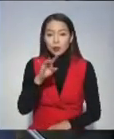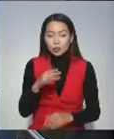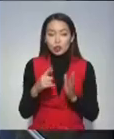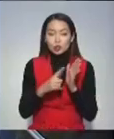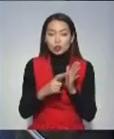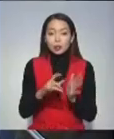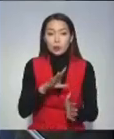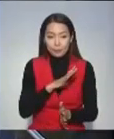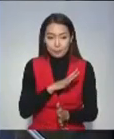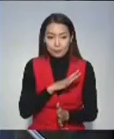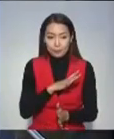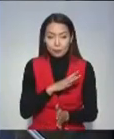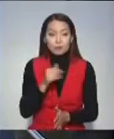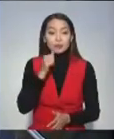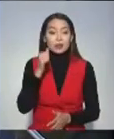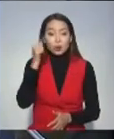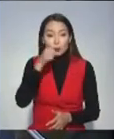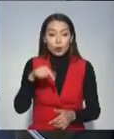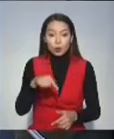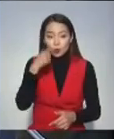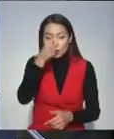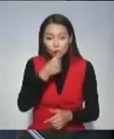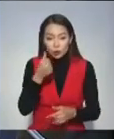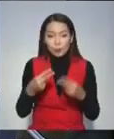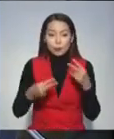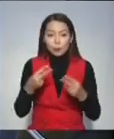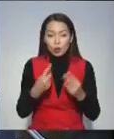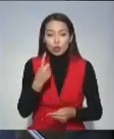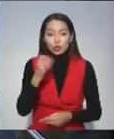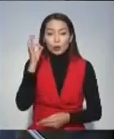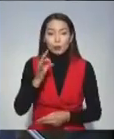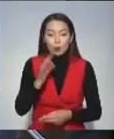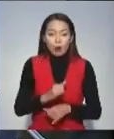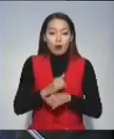болған. Почти былтырғы осы күнмен салыстырғанда 100% артық болып отыр.